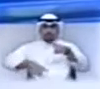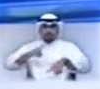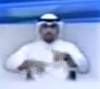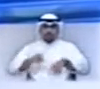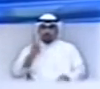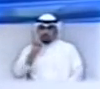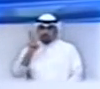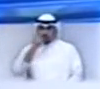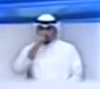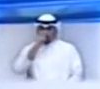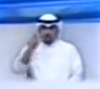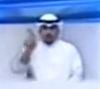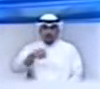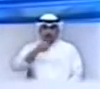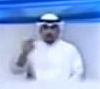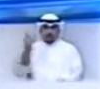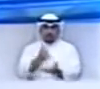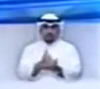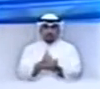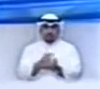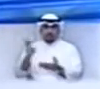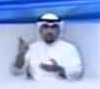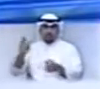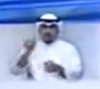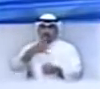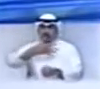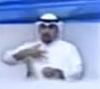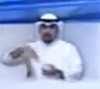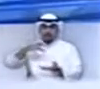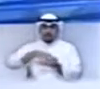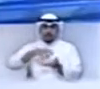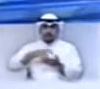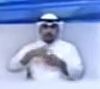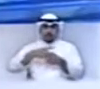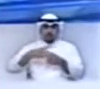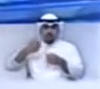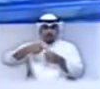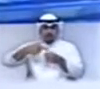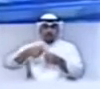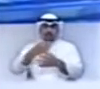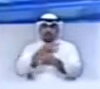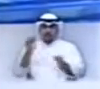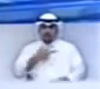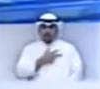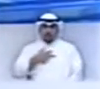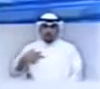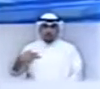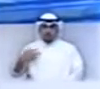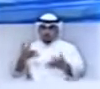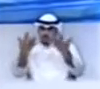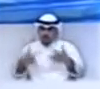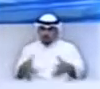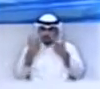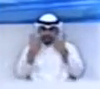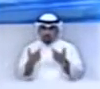الممارسات المرفوضة ومحاسبة كل من يتسبب في تعطيل المرافق الحيوية للبلاد والإضرار بمصالحها. وأعلن المجلس